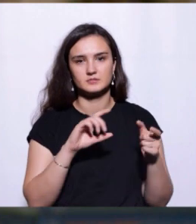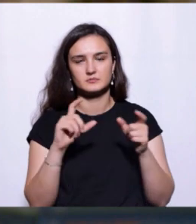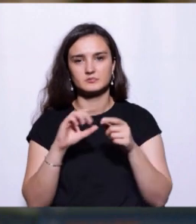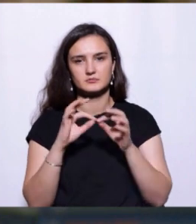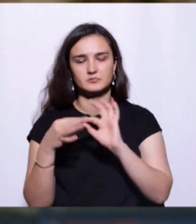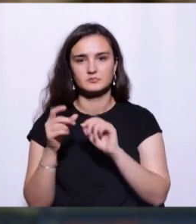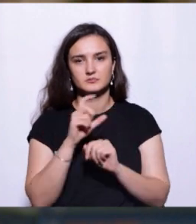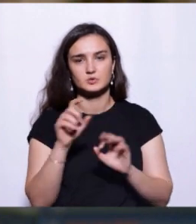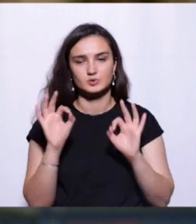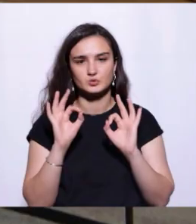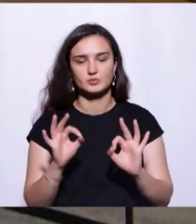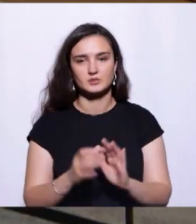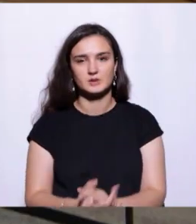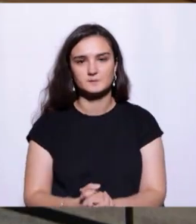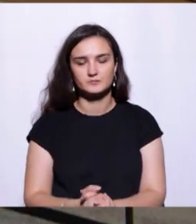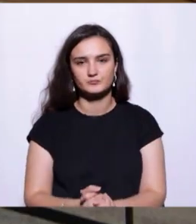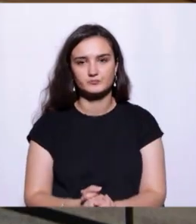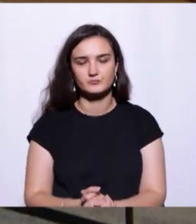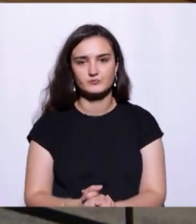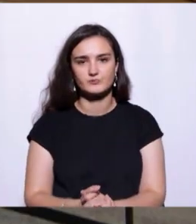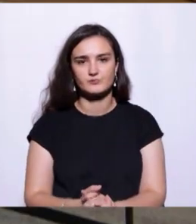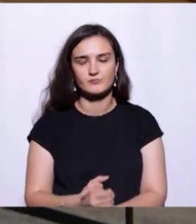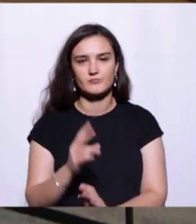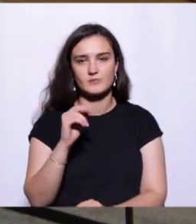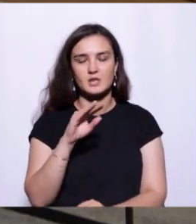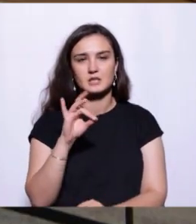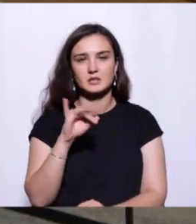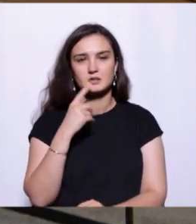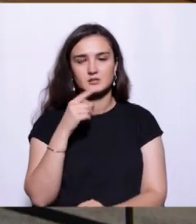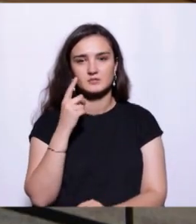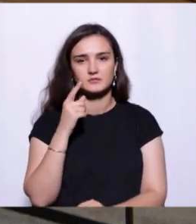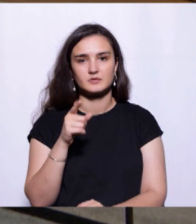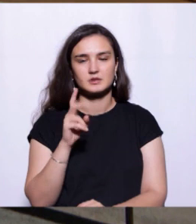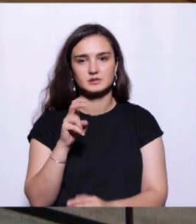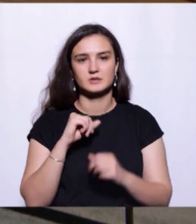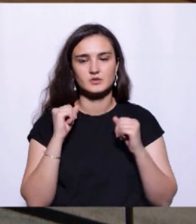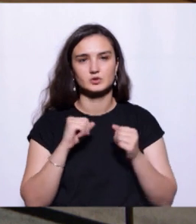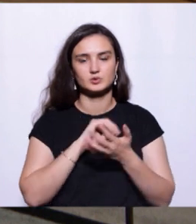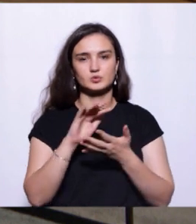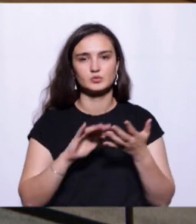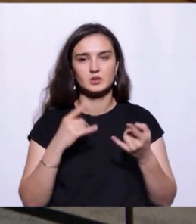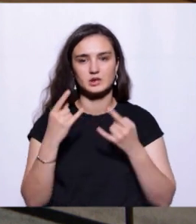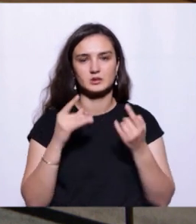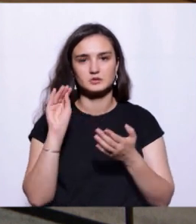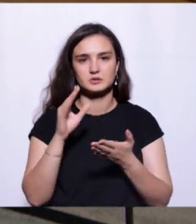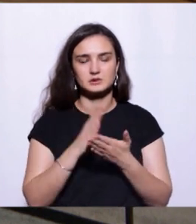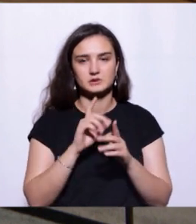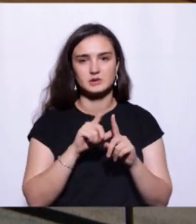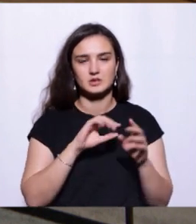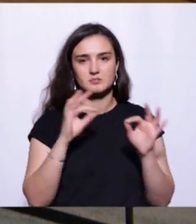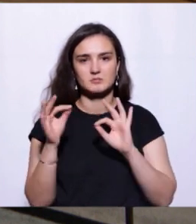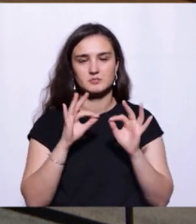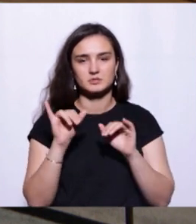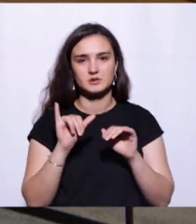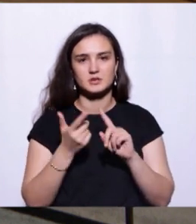fits most correctly. როგორც კარტერმა თქვა, ახლა გადავდივართ ლექსიკურ სავარჯიშოზე. ეკრანზე მოცემულია წინადადებები,